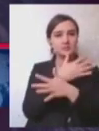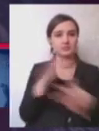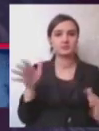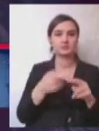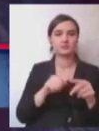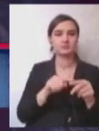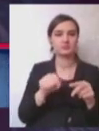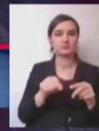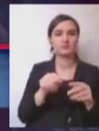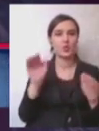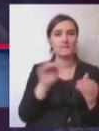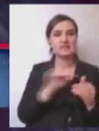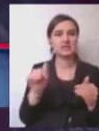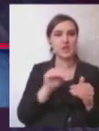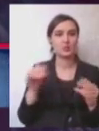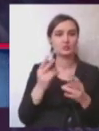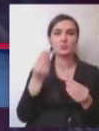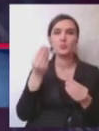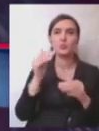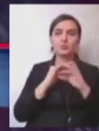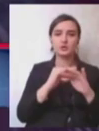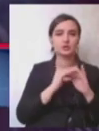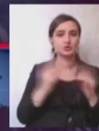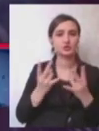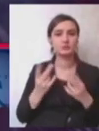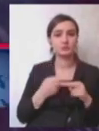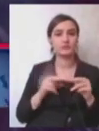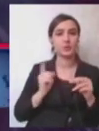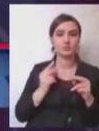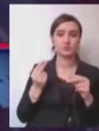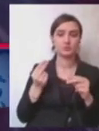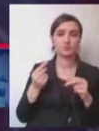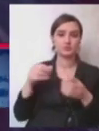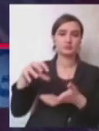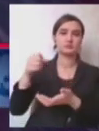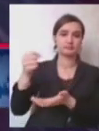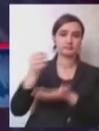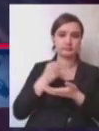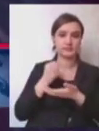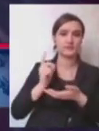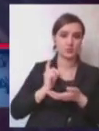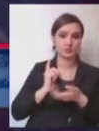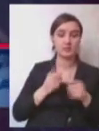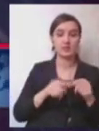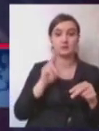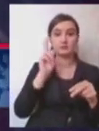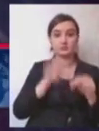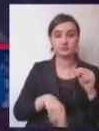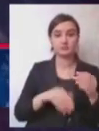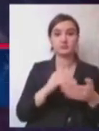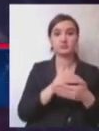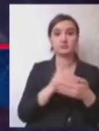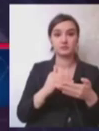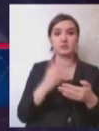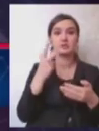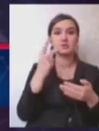მონაცემები, ამას ჭირდება თანხები და ველოდებით აი ამ თანხებს ამჟამად. კლინიკური ფაზის დასასრული შეიძლება ვივარაუდოთ, რომ